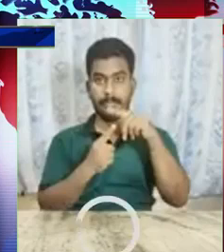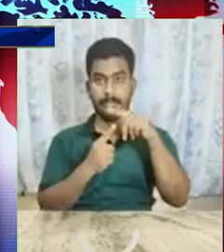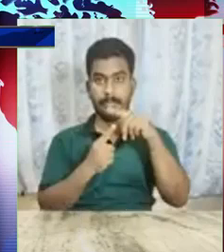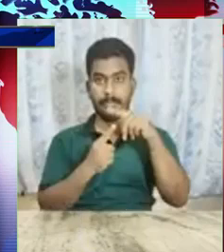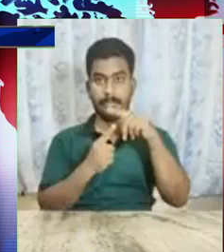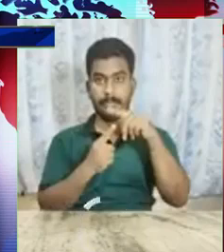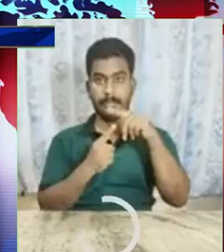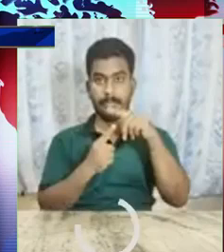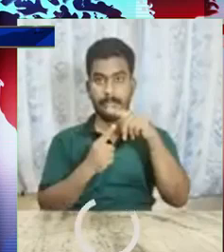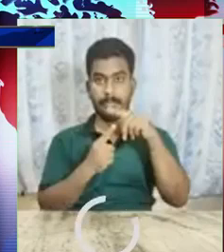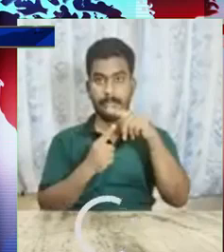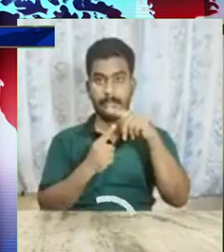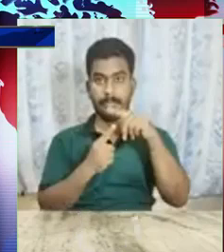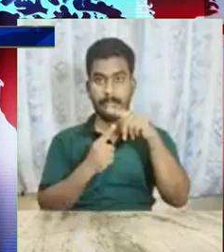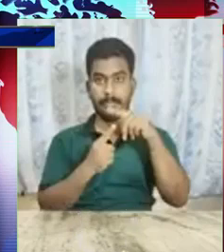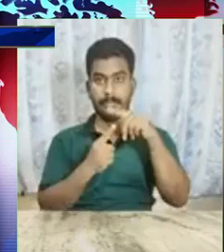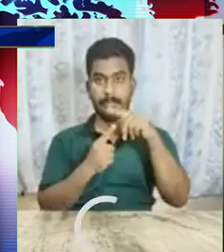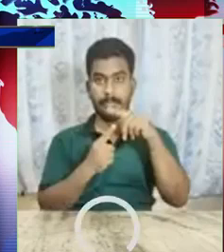സംസ്ഥാനത്ത്